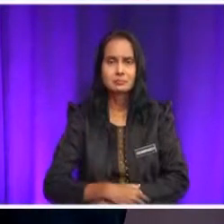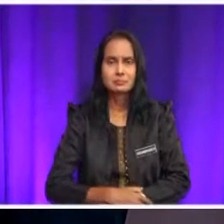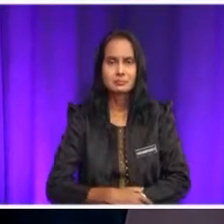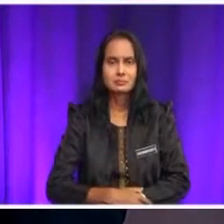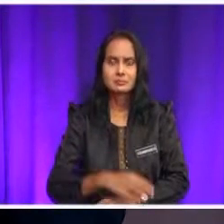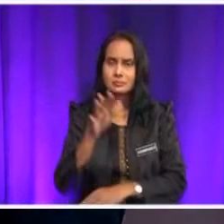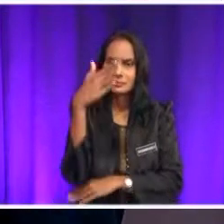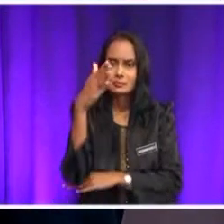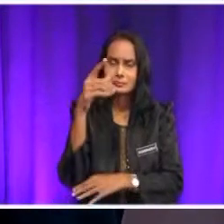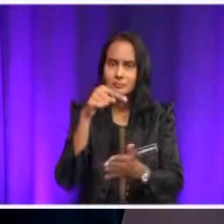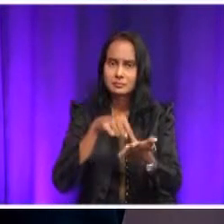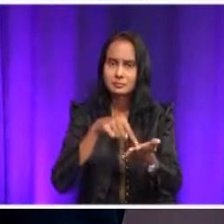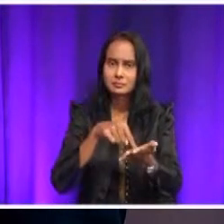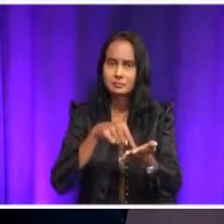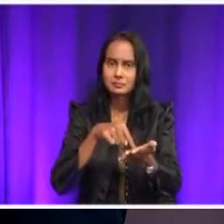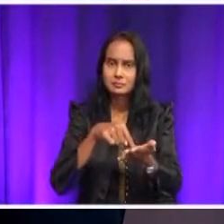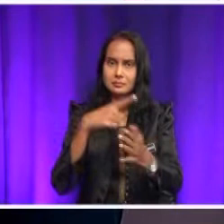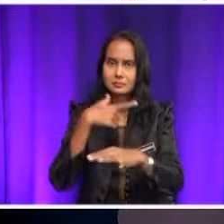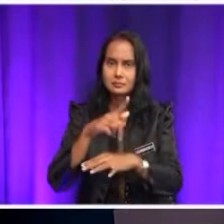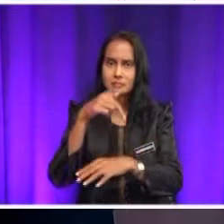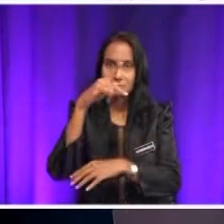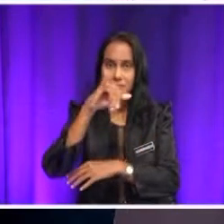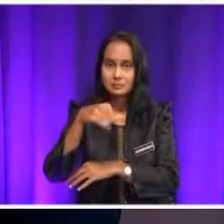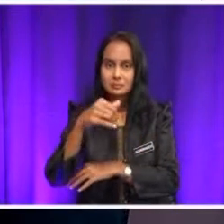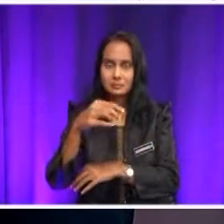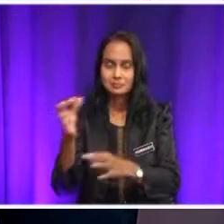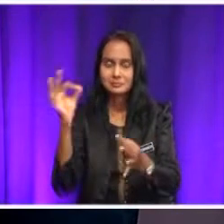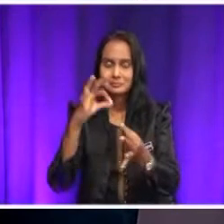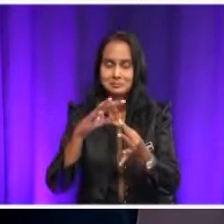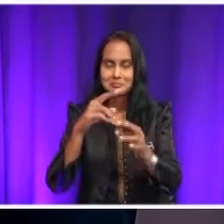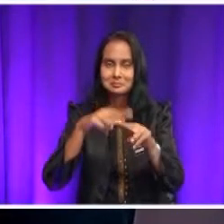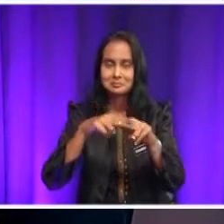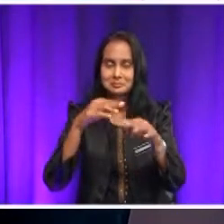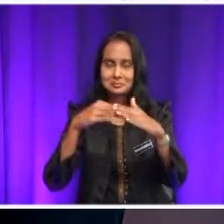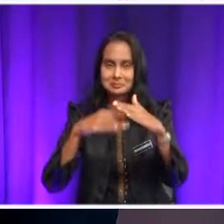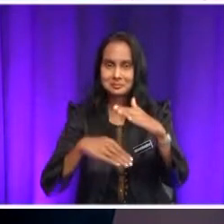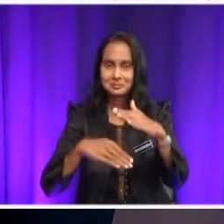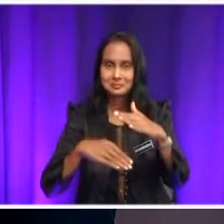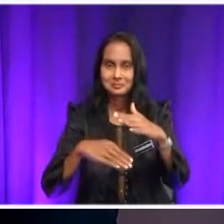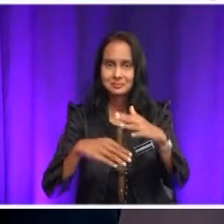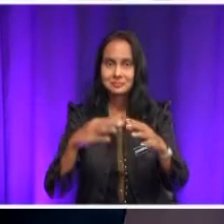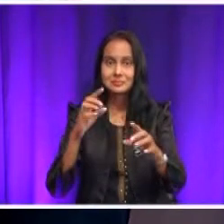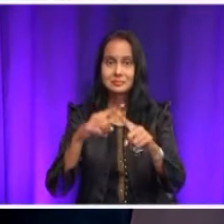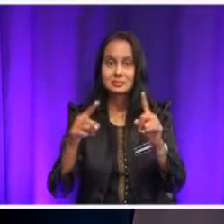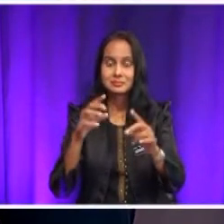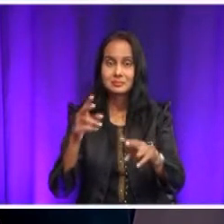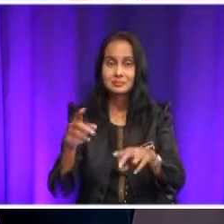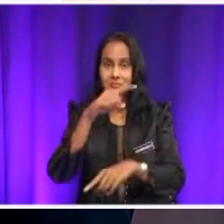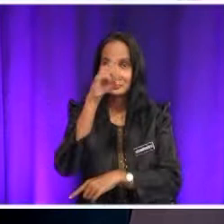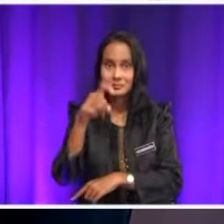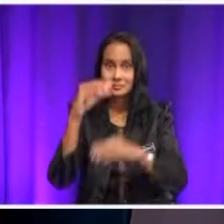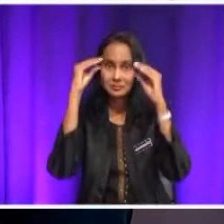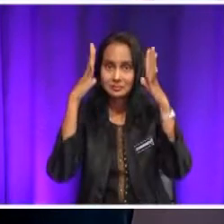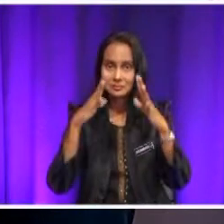pokok ini selepas pijat memang sesuai untuk duduk di bawah pokoknya betul kalau saya tanya pada Cik go Chairul